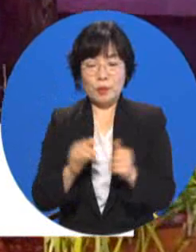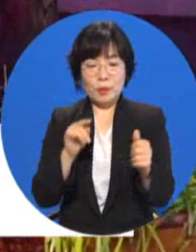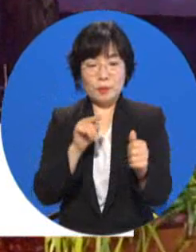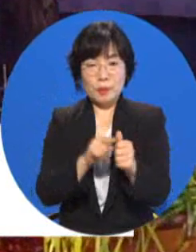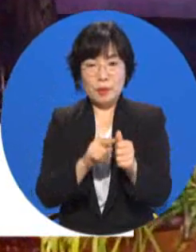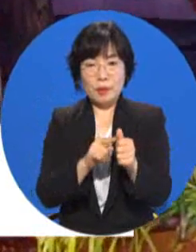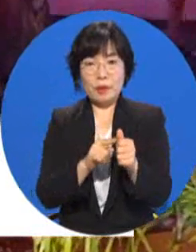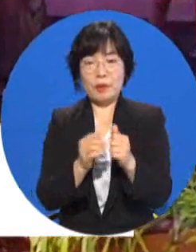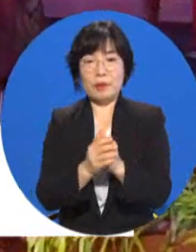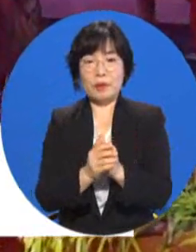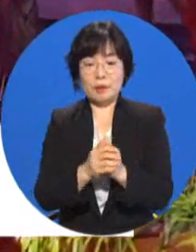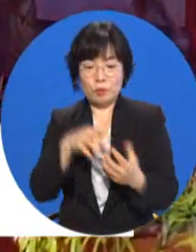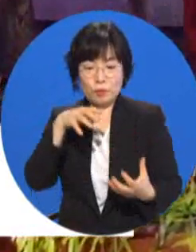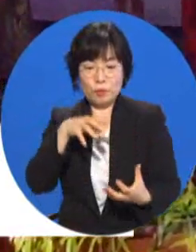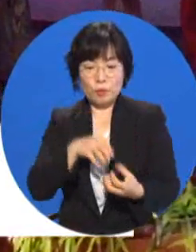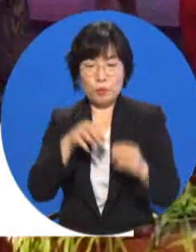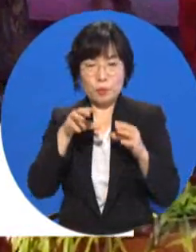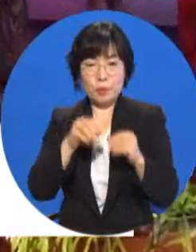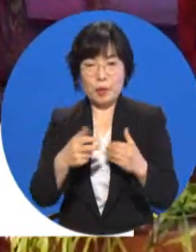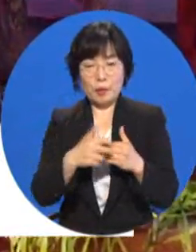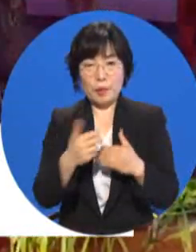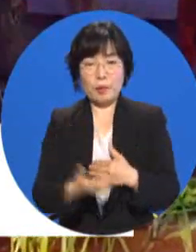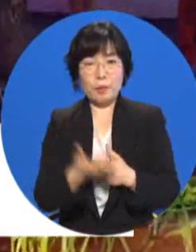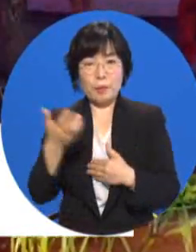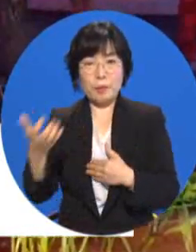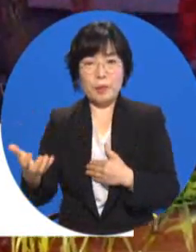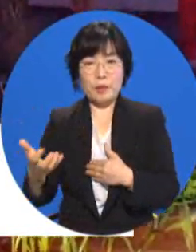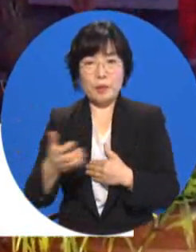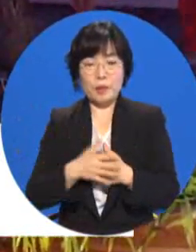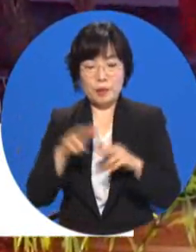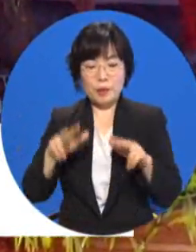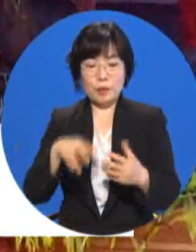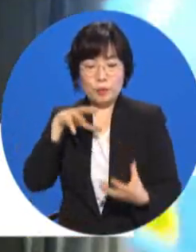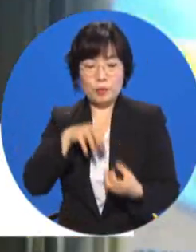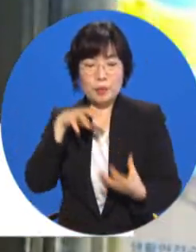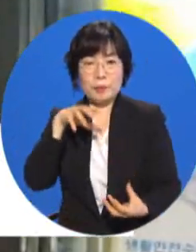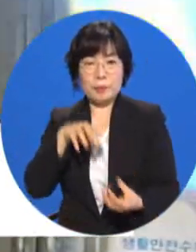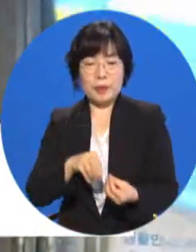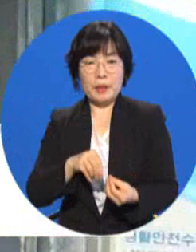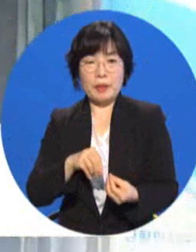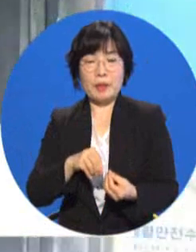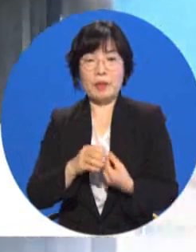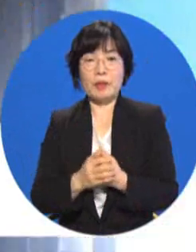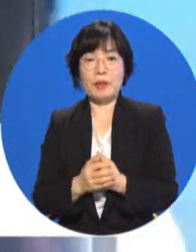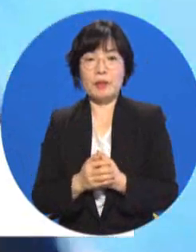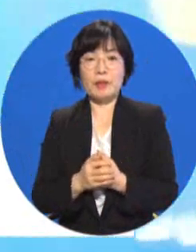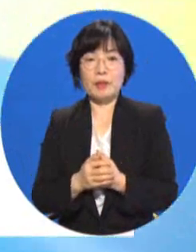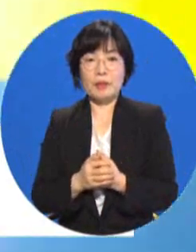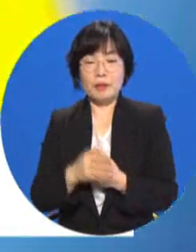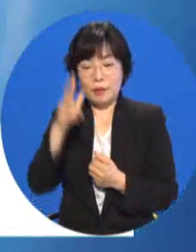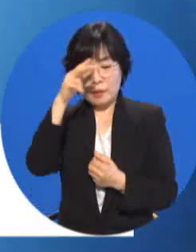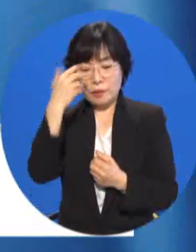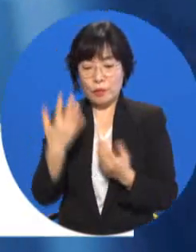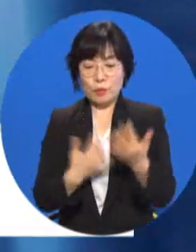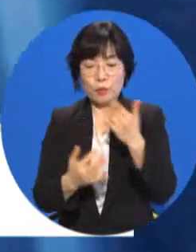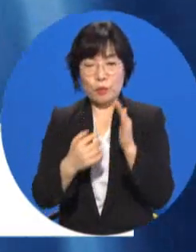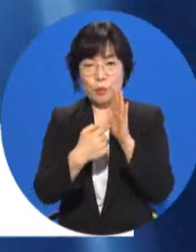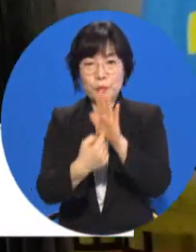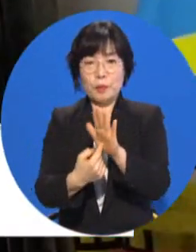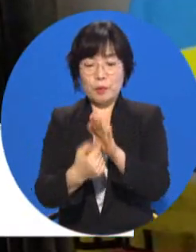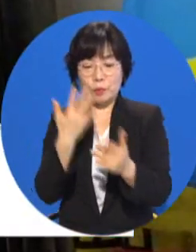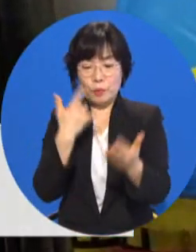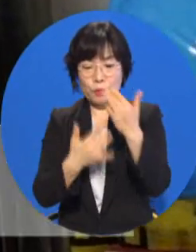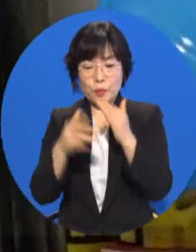아파트에 거주하는 남성 A씨가 병원으로 옮겨졌지만 현재 심정지 상태입니다. 경찰과 소방당국은